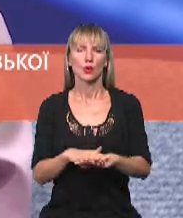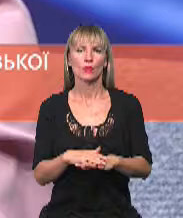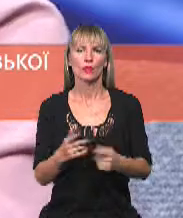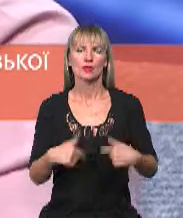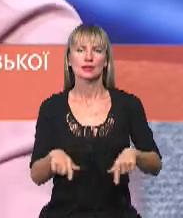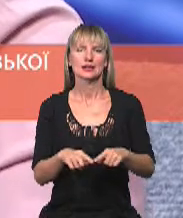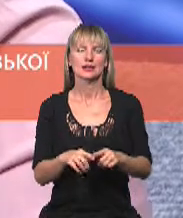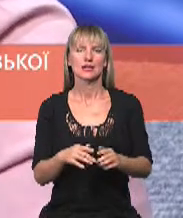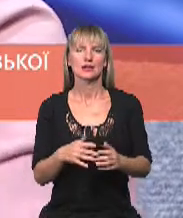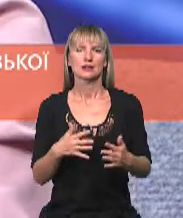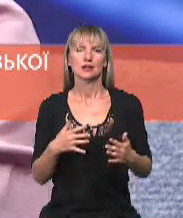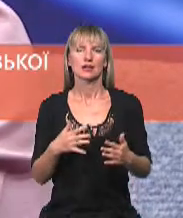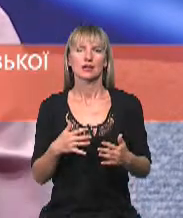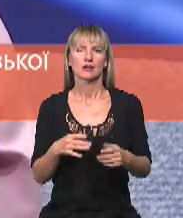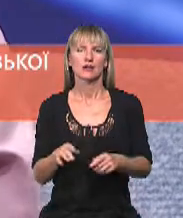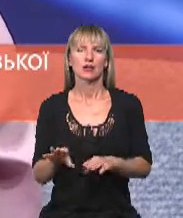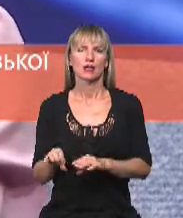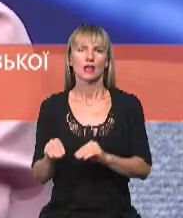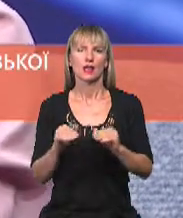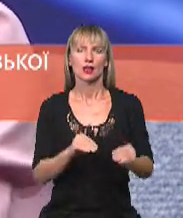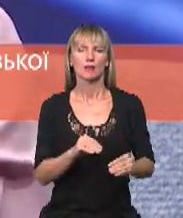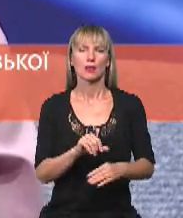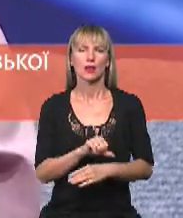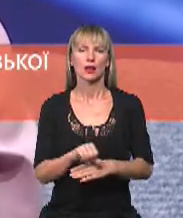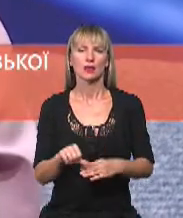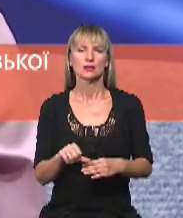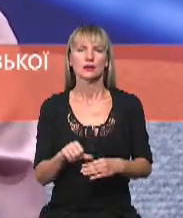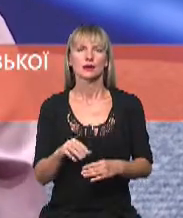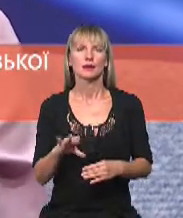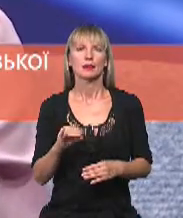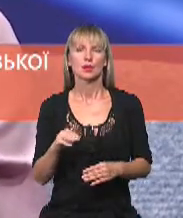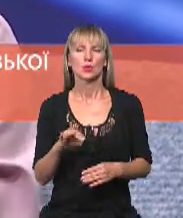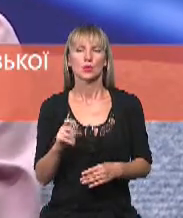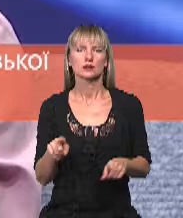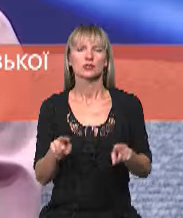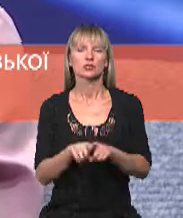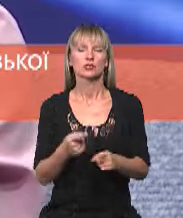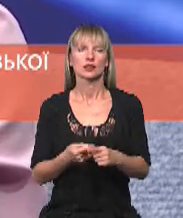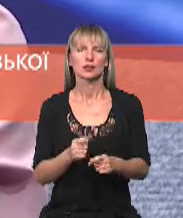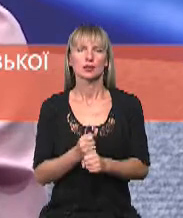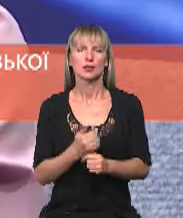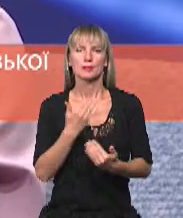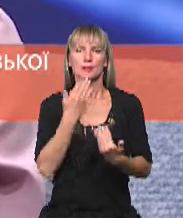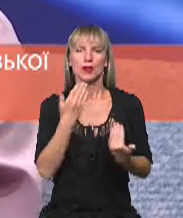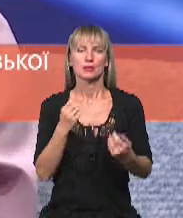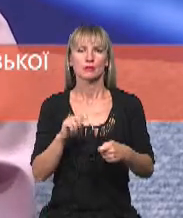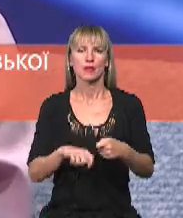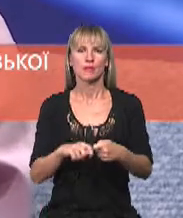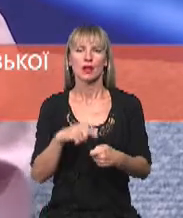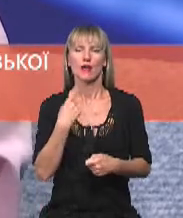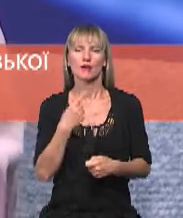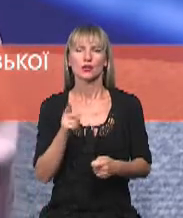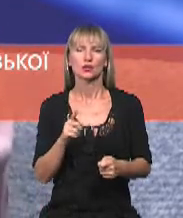міграції найбільше моніторить вони, хоча і Міністерство соцполітики, і МінТОТ, який був, теж цим займалося. Останній моніторинг показує,